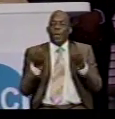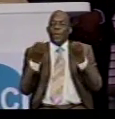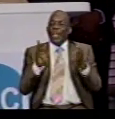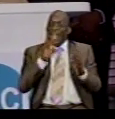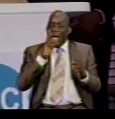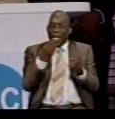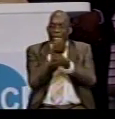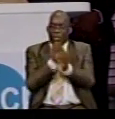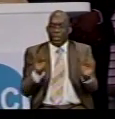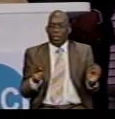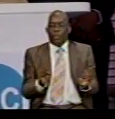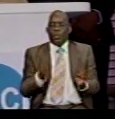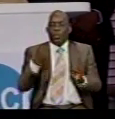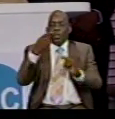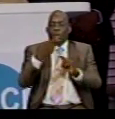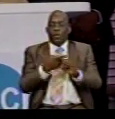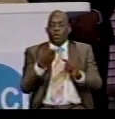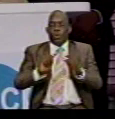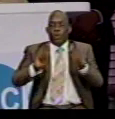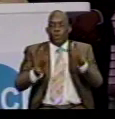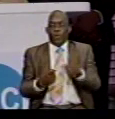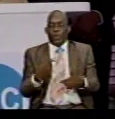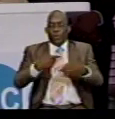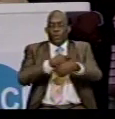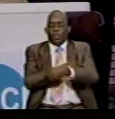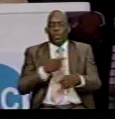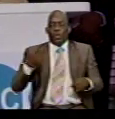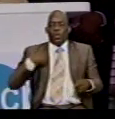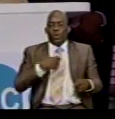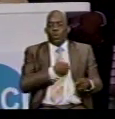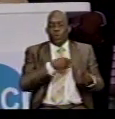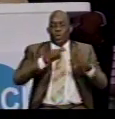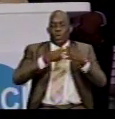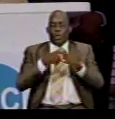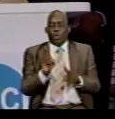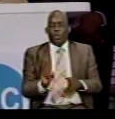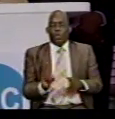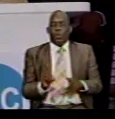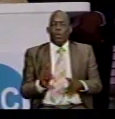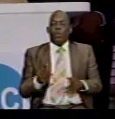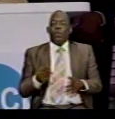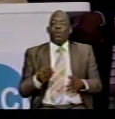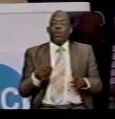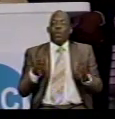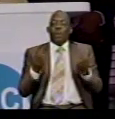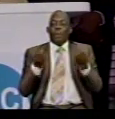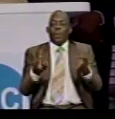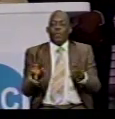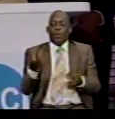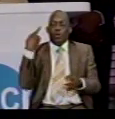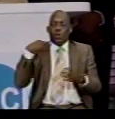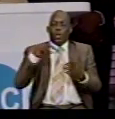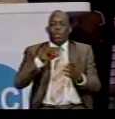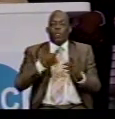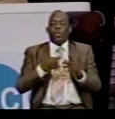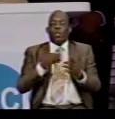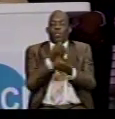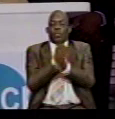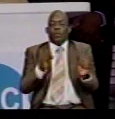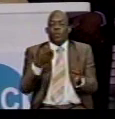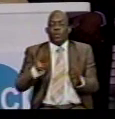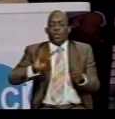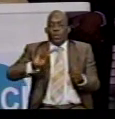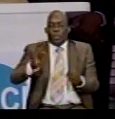sauvés. From the first day we started, premier jour que nous avons commencé, many were saved. Plusieurs étaient sauvés. On the second night